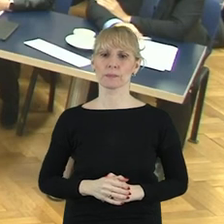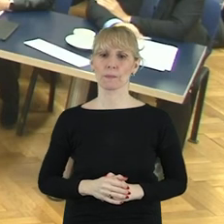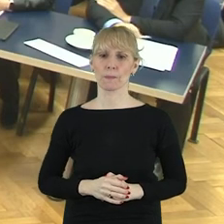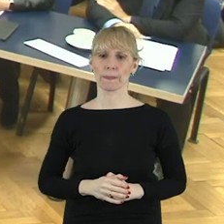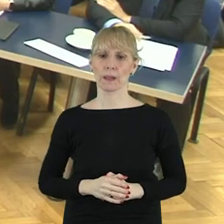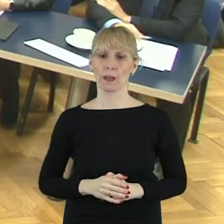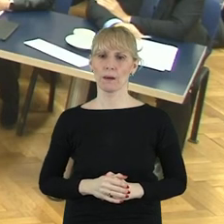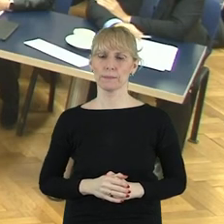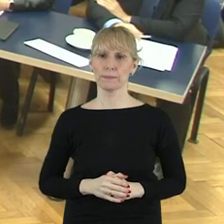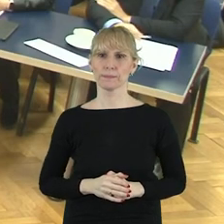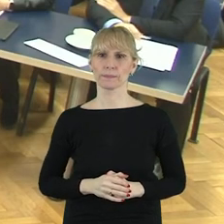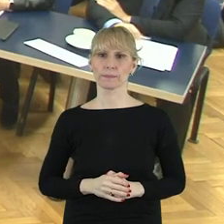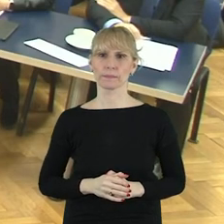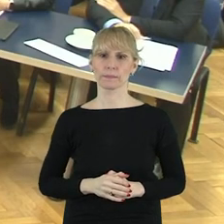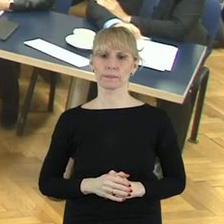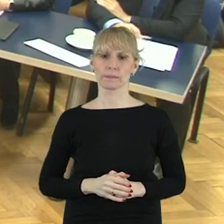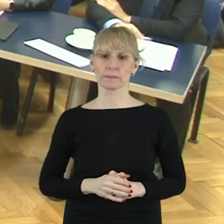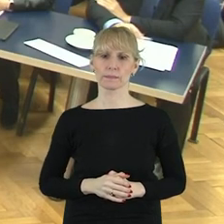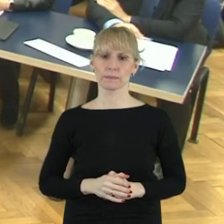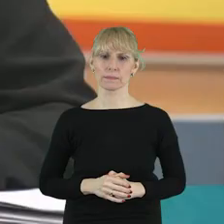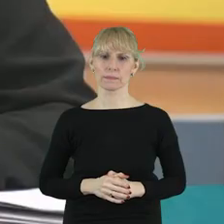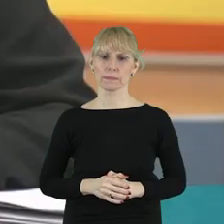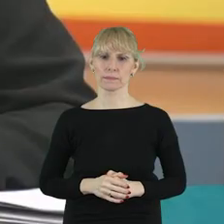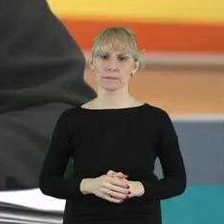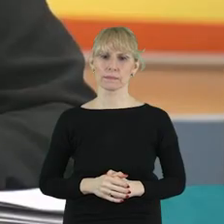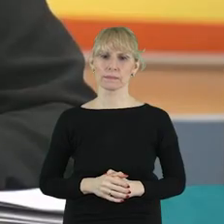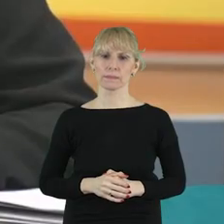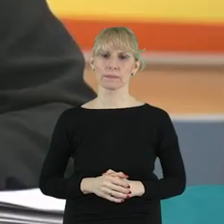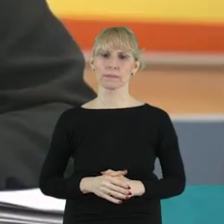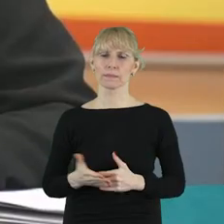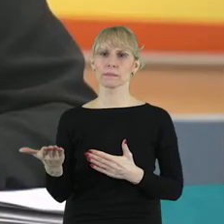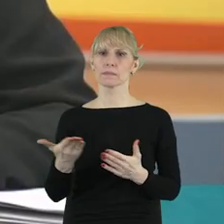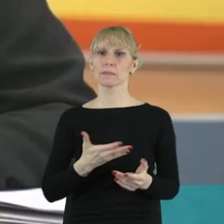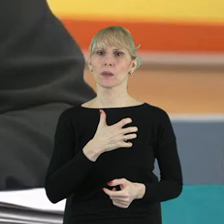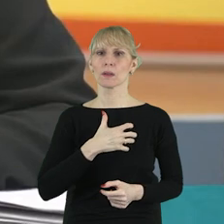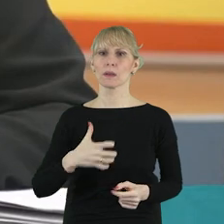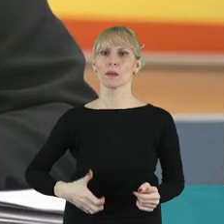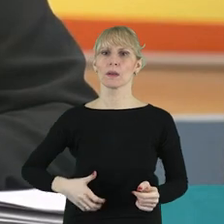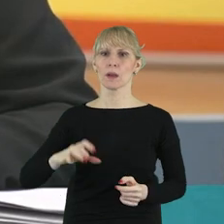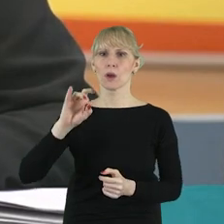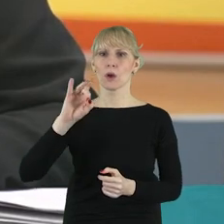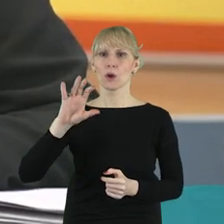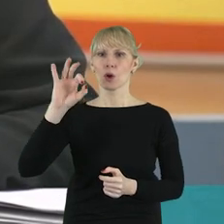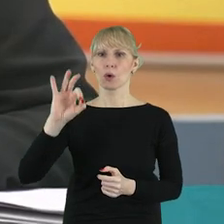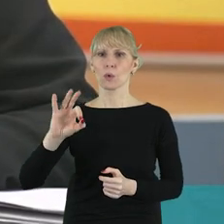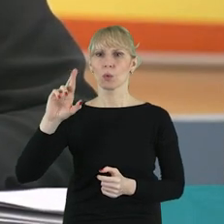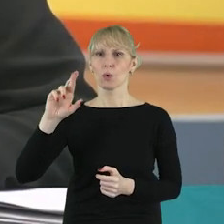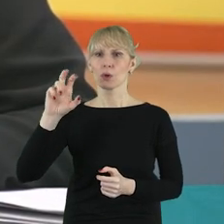Nie można. Dziękuję bardzo, proszę bardzo. Pan marszałek Andrzej Górczyński.